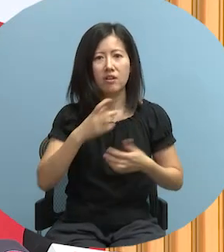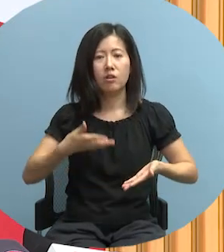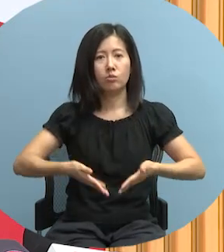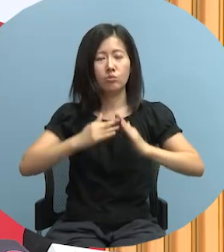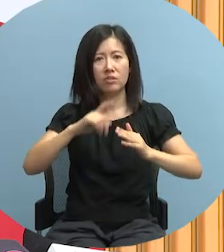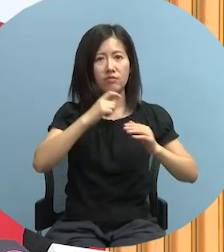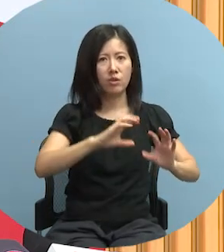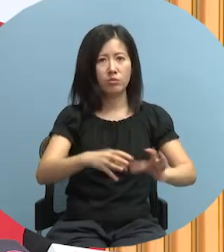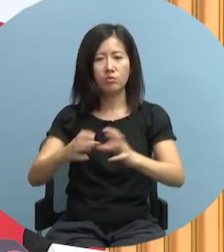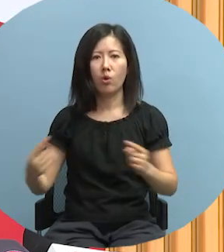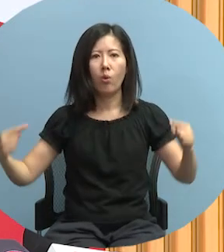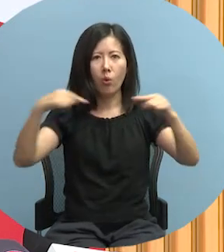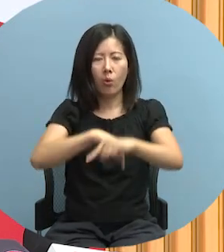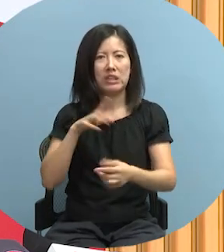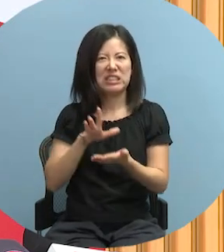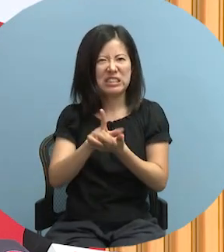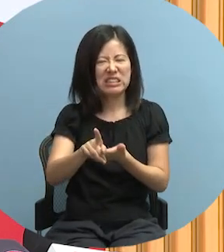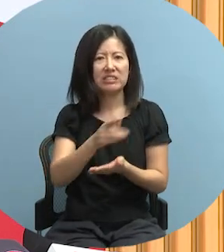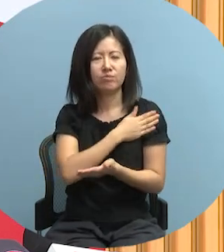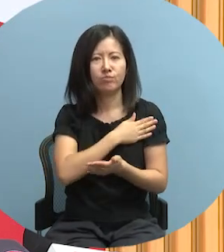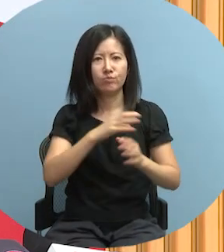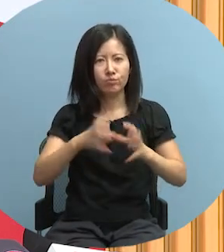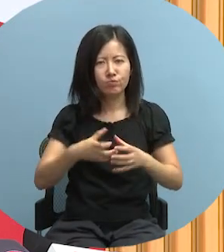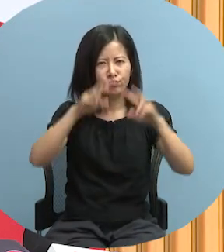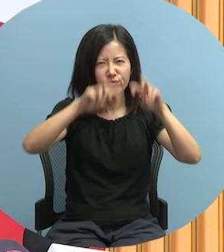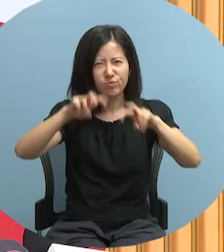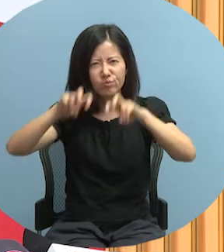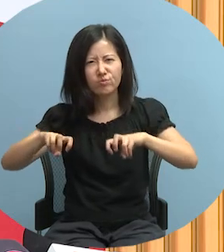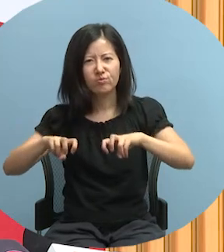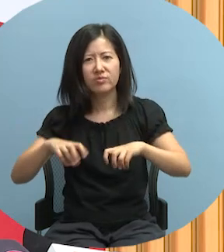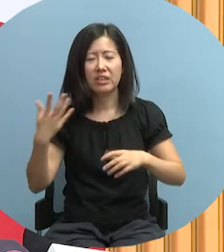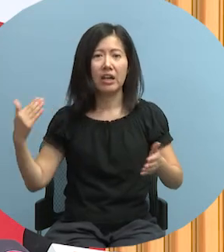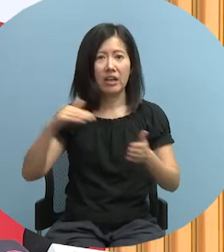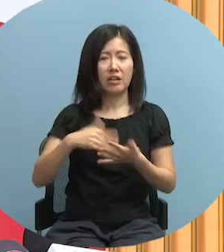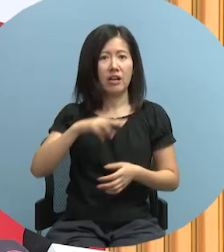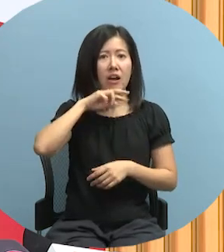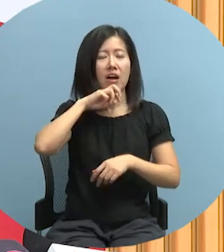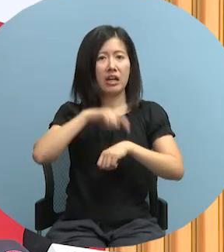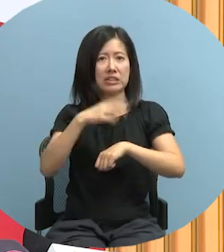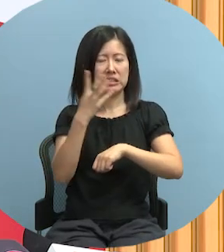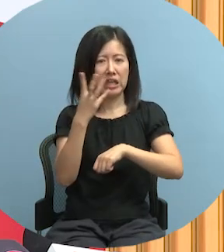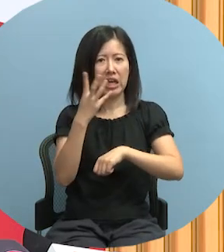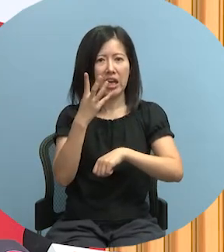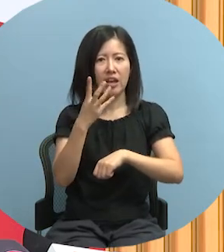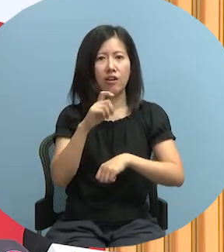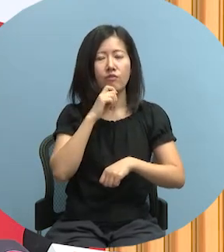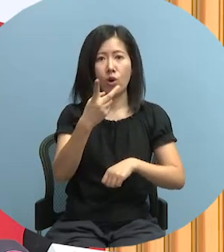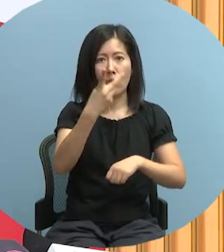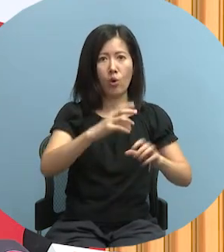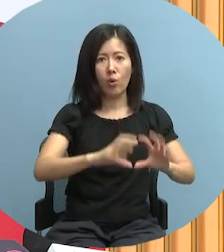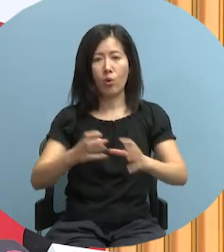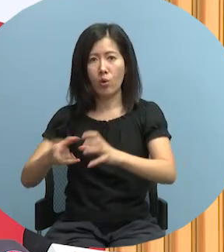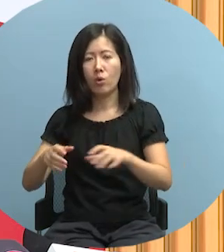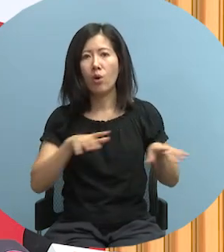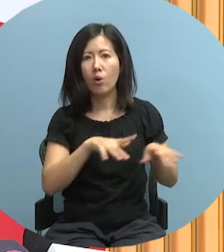嘅專責小組去跟進。就住咧，直到今日晏晝4點左右咧，我哋兩個執法單位海關同埋